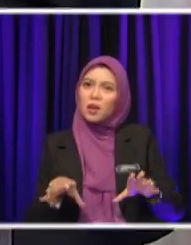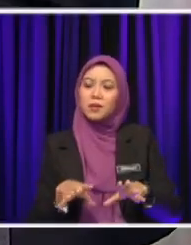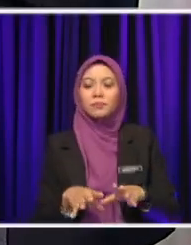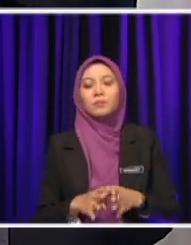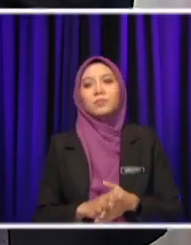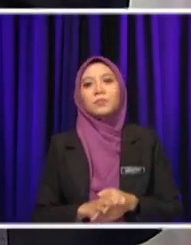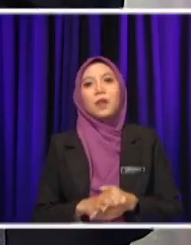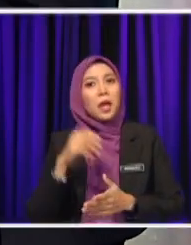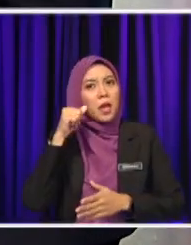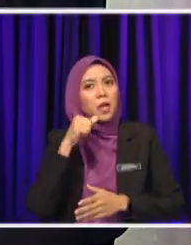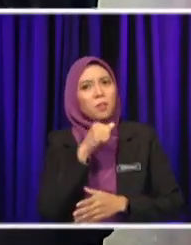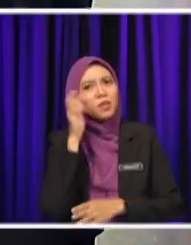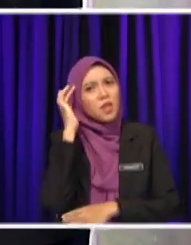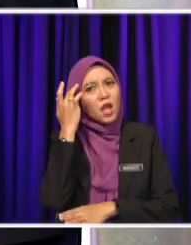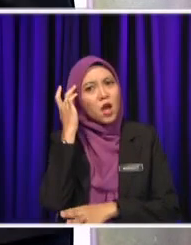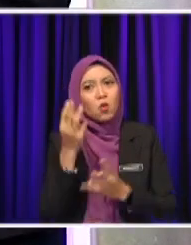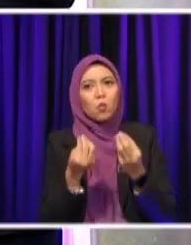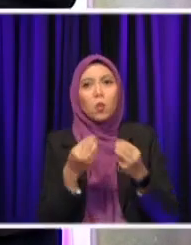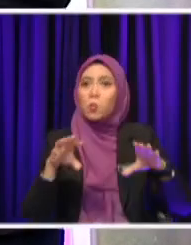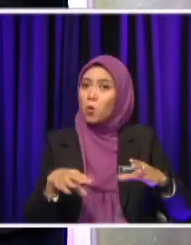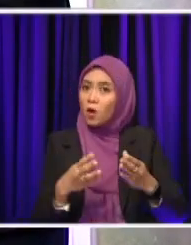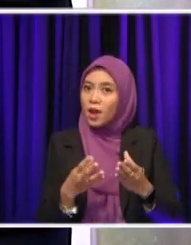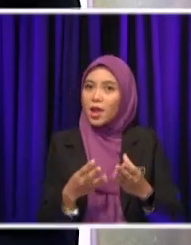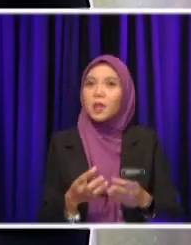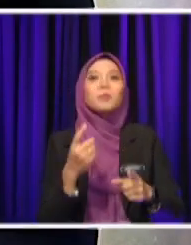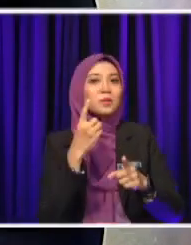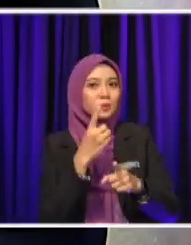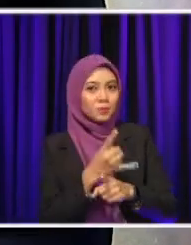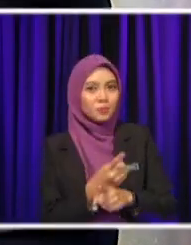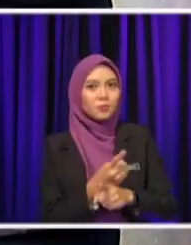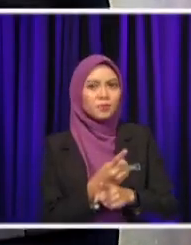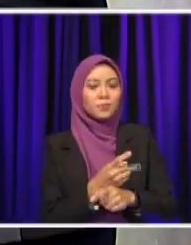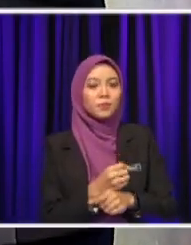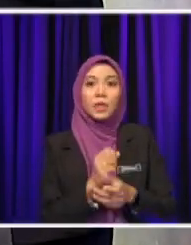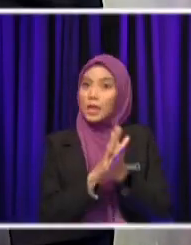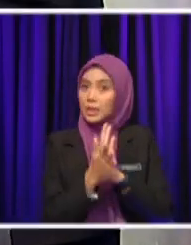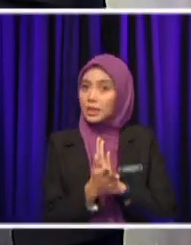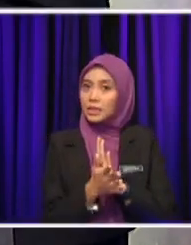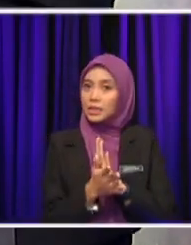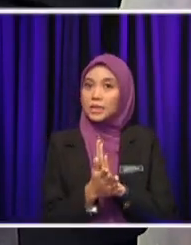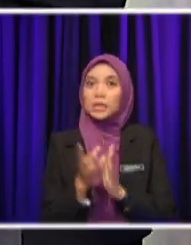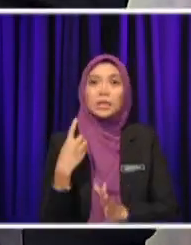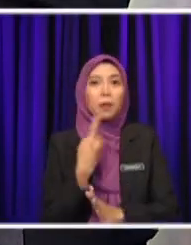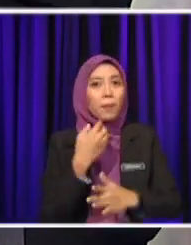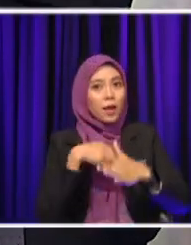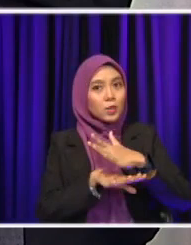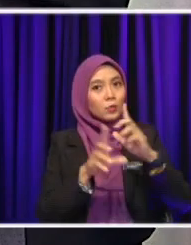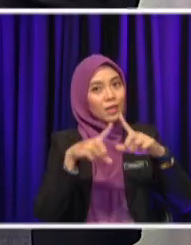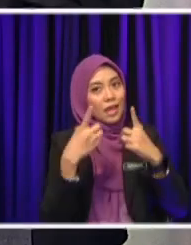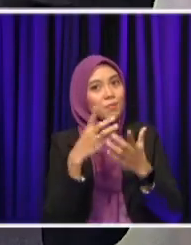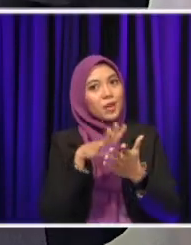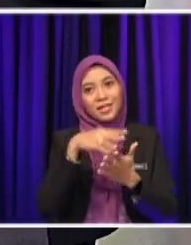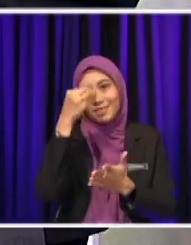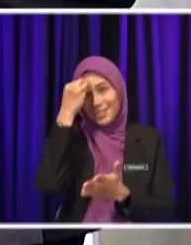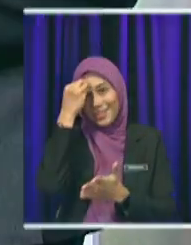buat pengaturcaraan untuk Aiman punya robot lakaran tu lah ya. Betul cikgu. Okey, jadi kita masuk ke kelas ya Aiman. Jom cikgu.